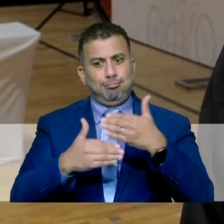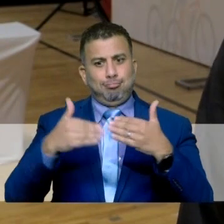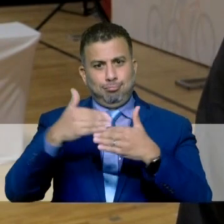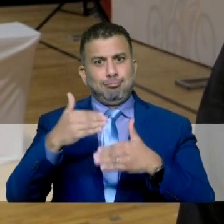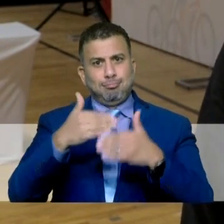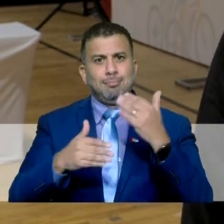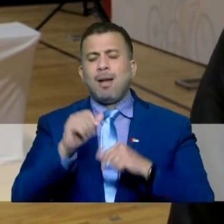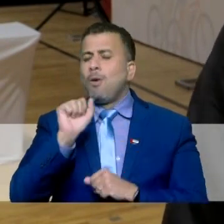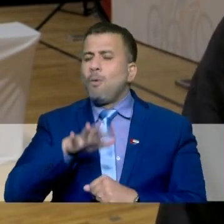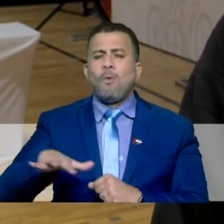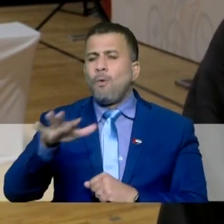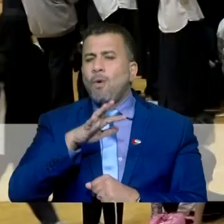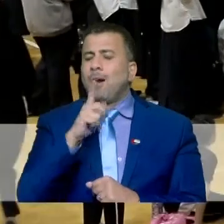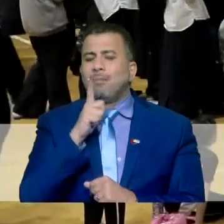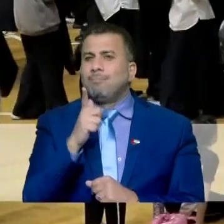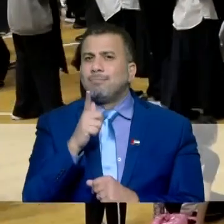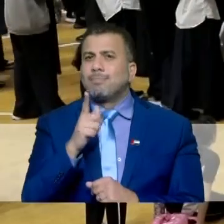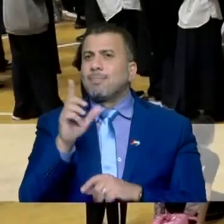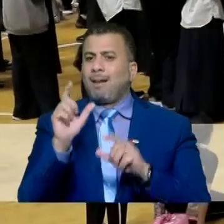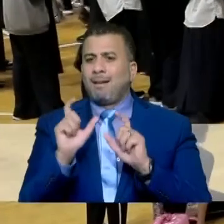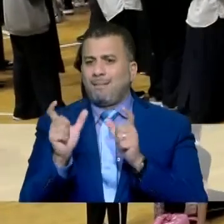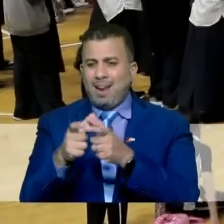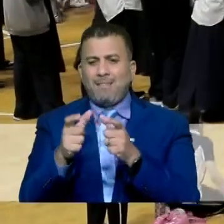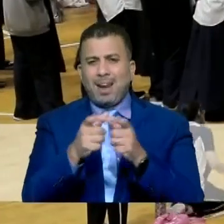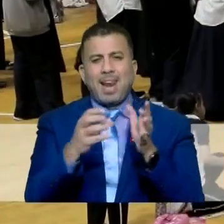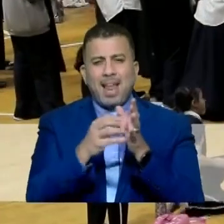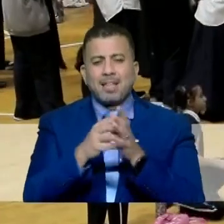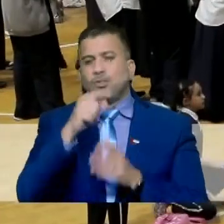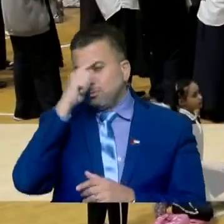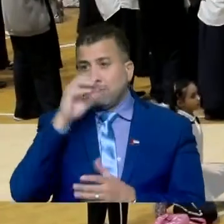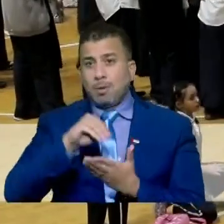ممتازه لجميع الفئات ترفد الفرق الموجوده في النادي وفي المنتخب باذن الله